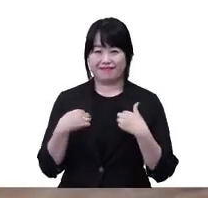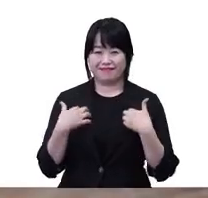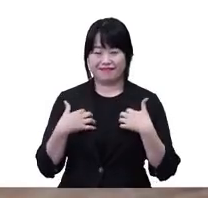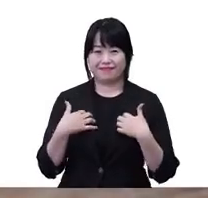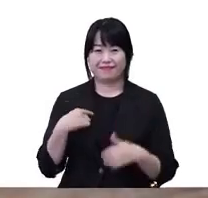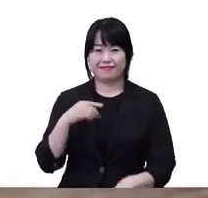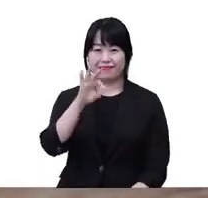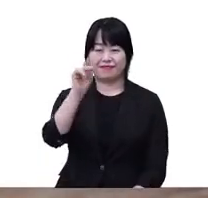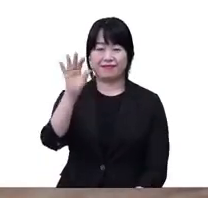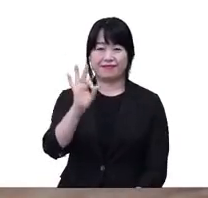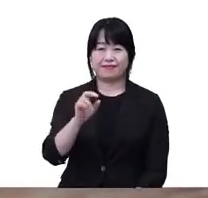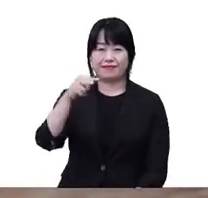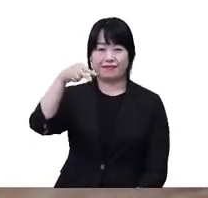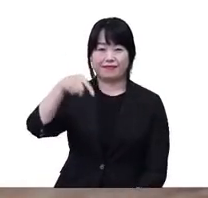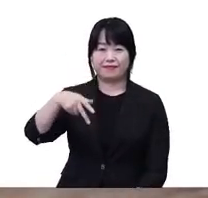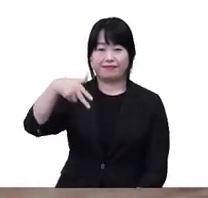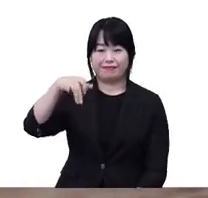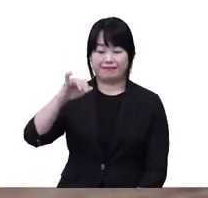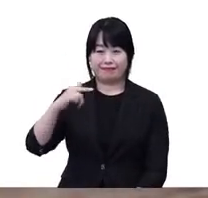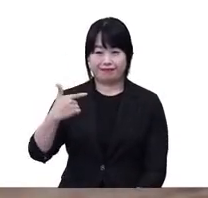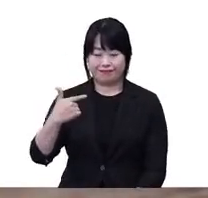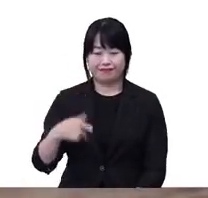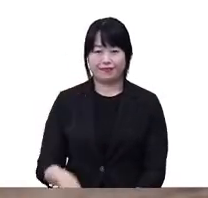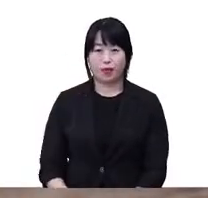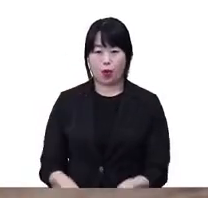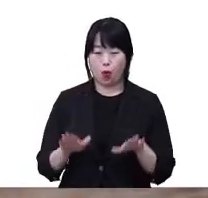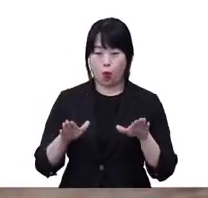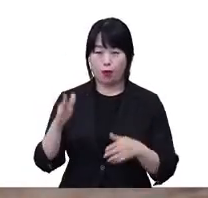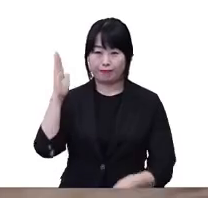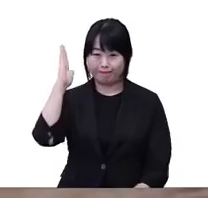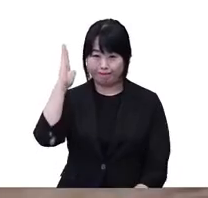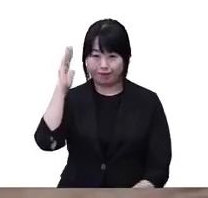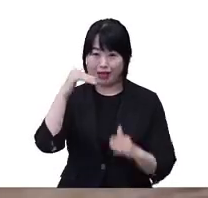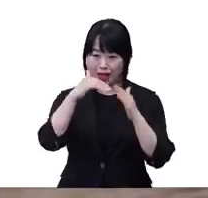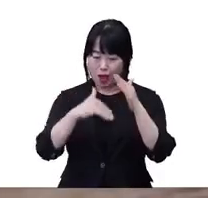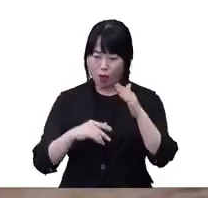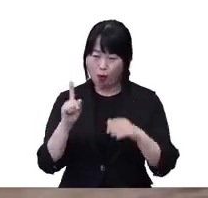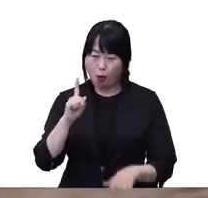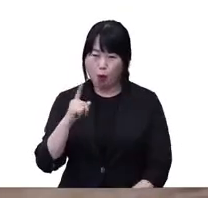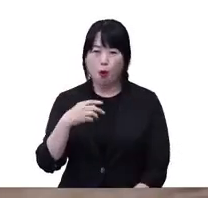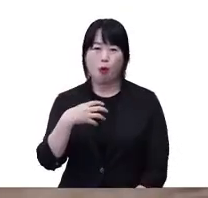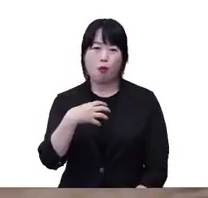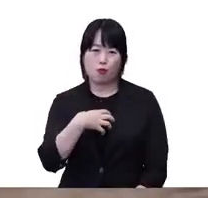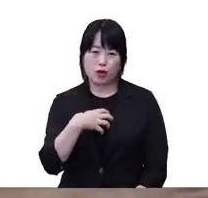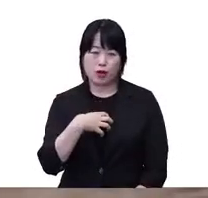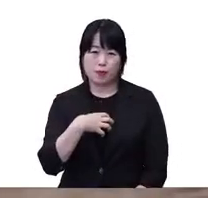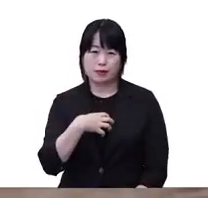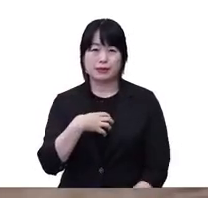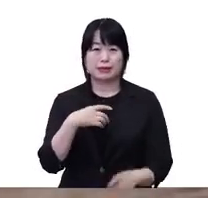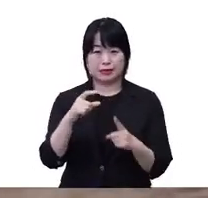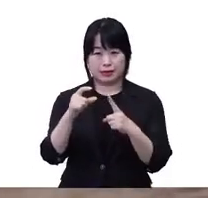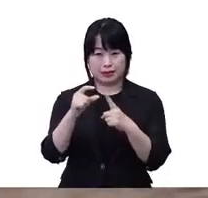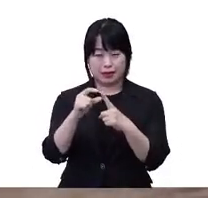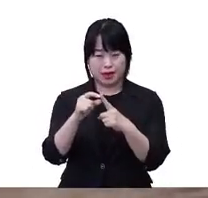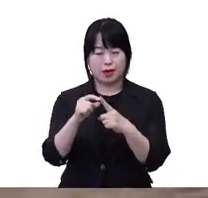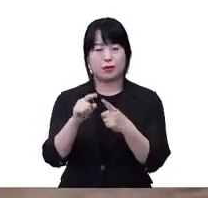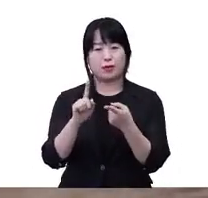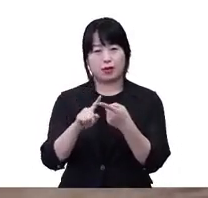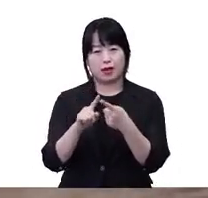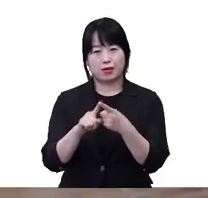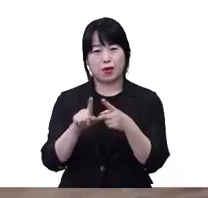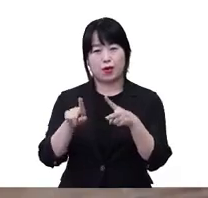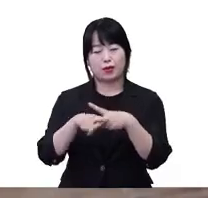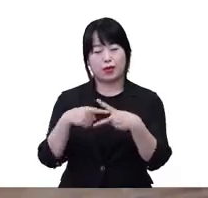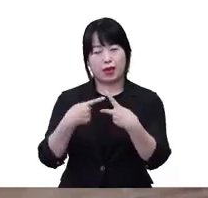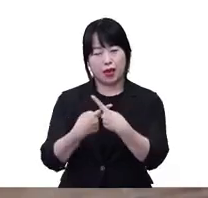소개받은 양수진입니다. 제가 오늘 말씀드릴 내용은 사실 위기라는 말부터 좀 같이 이해를